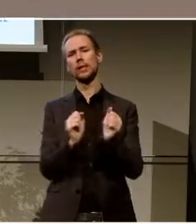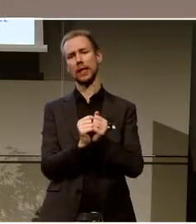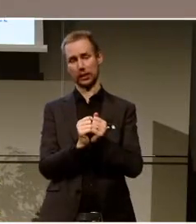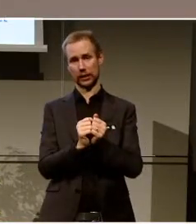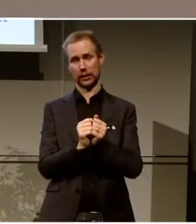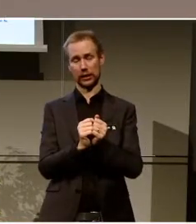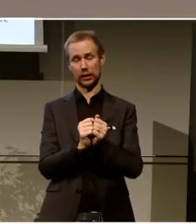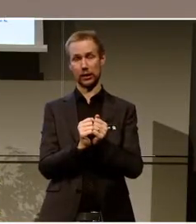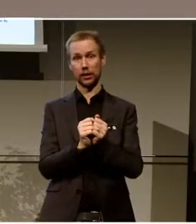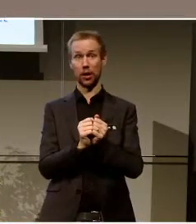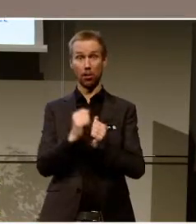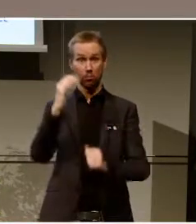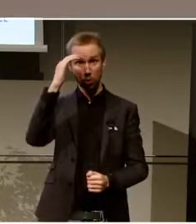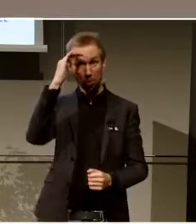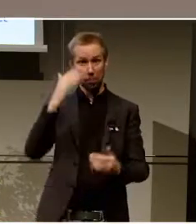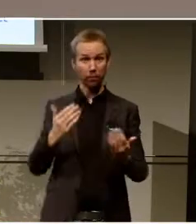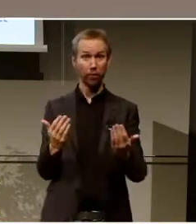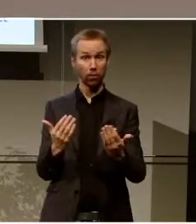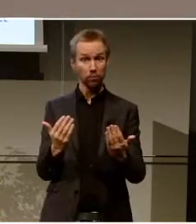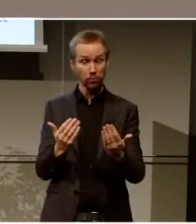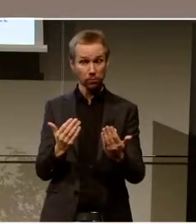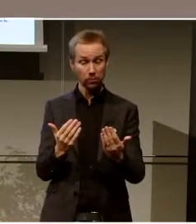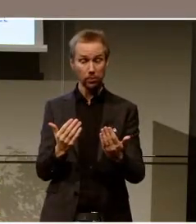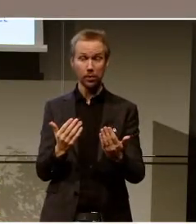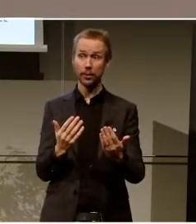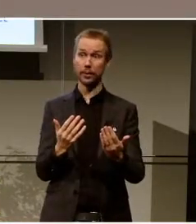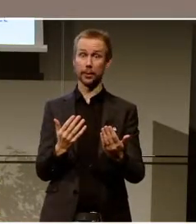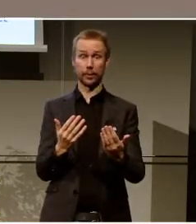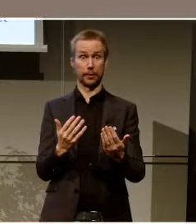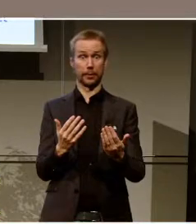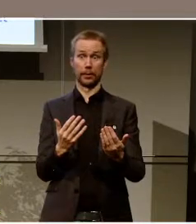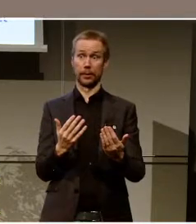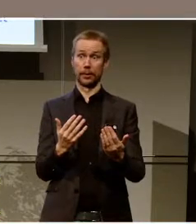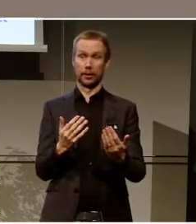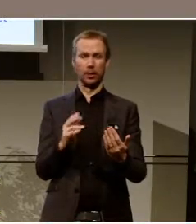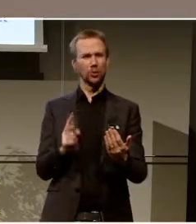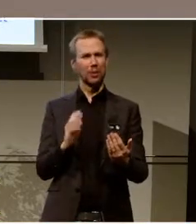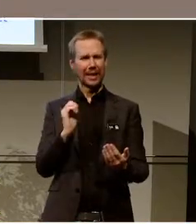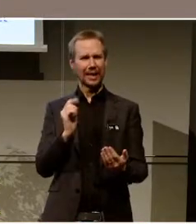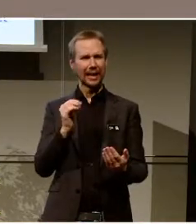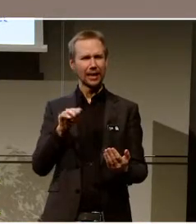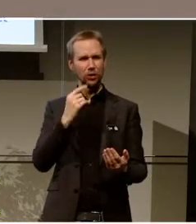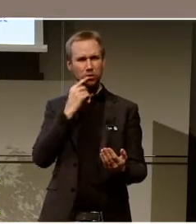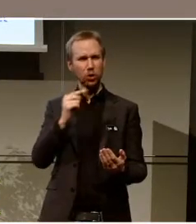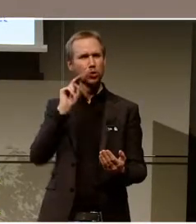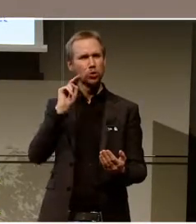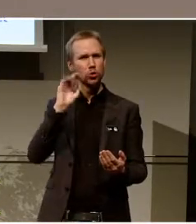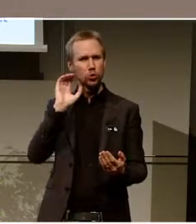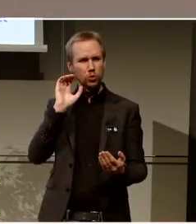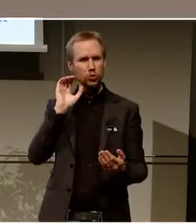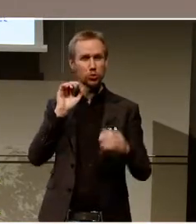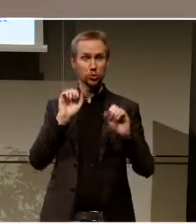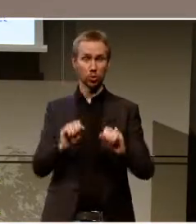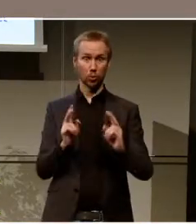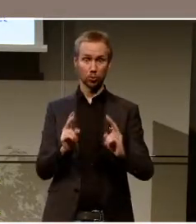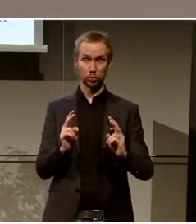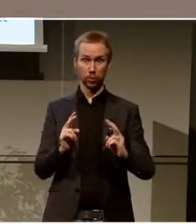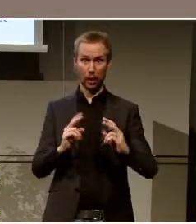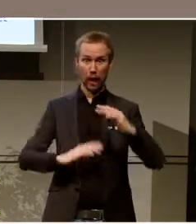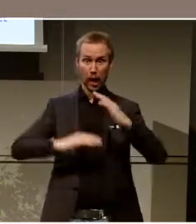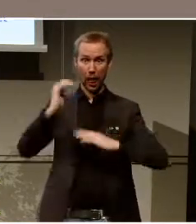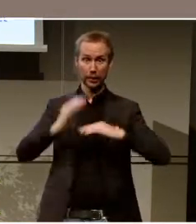då är problemet här är att för att kunna hantera, som Elin nämnde till exempel, åldrande befolkning, så måste vi